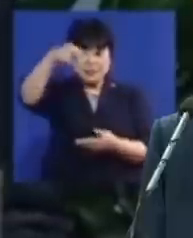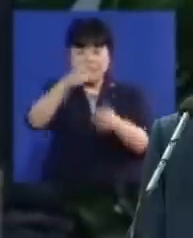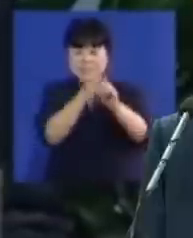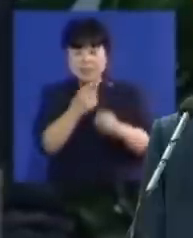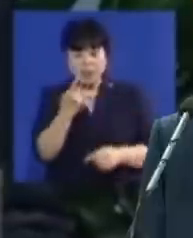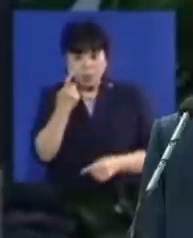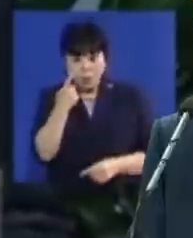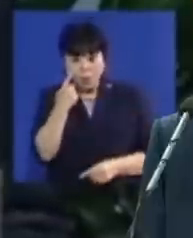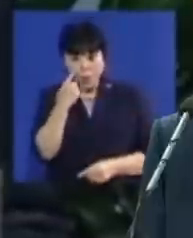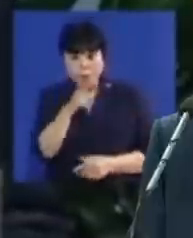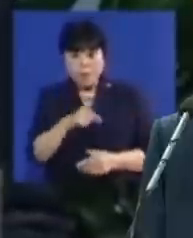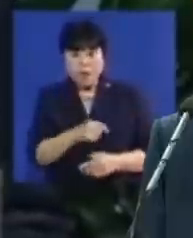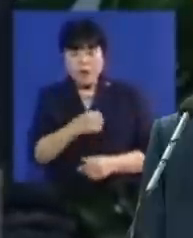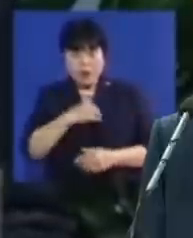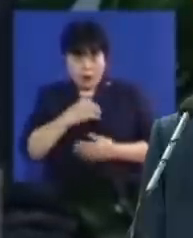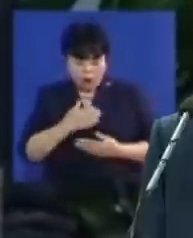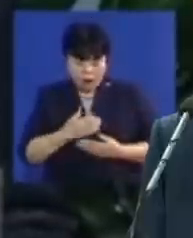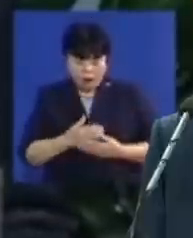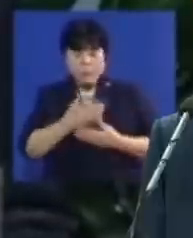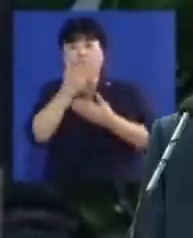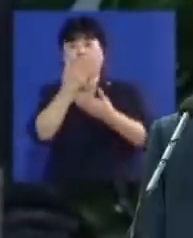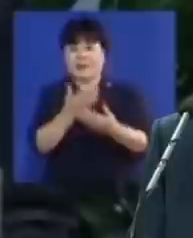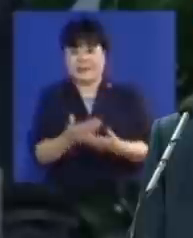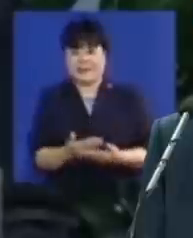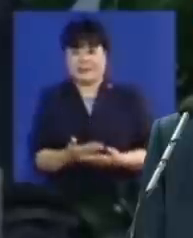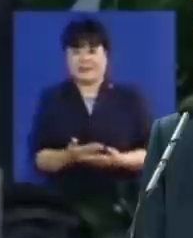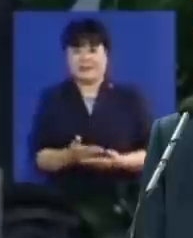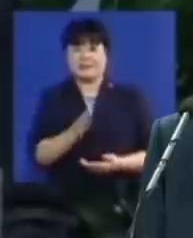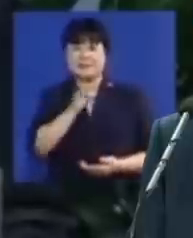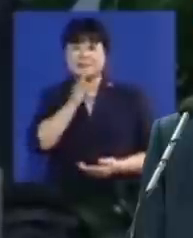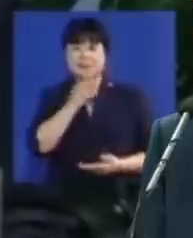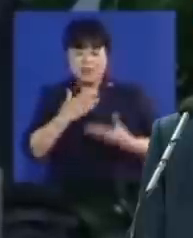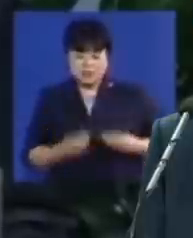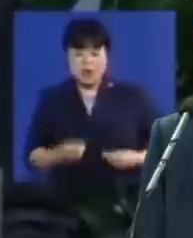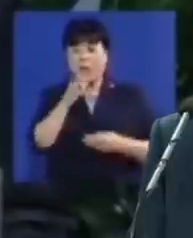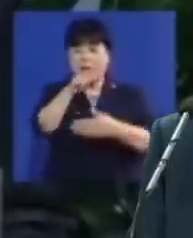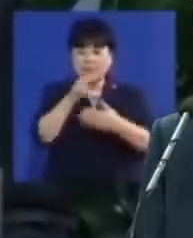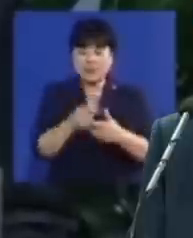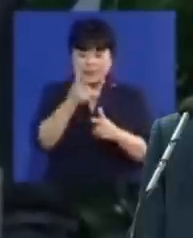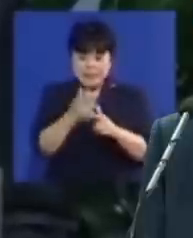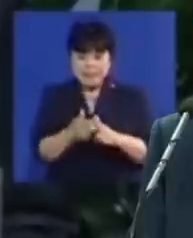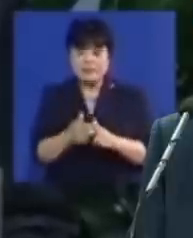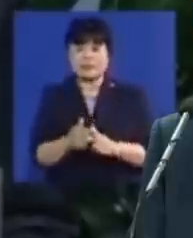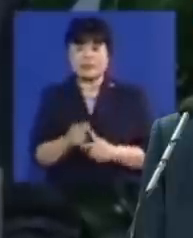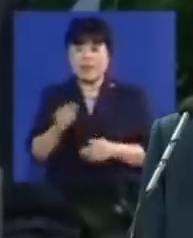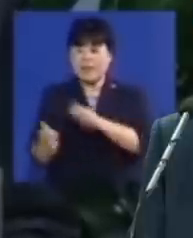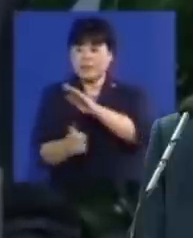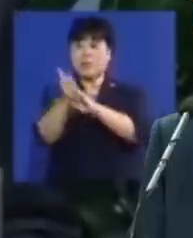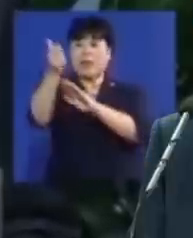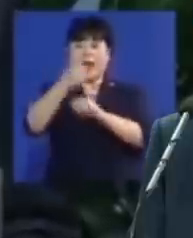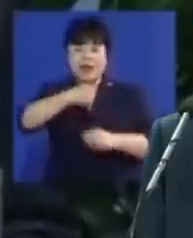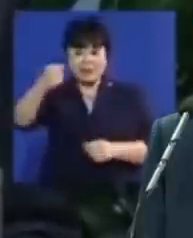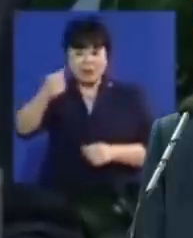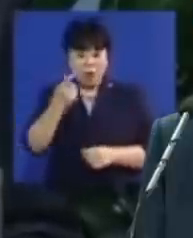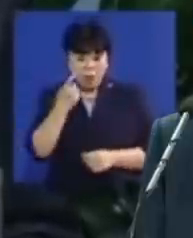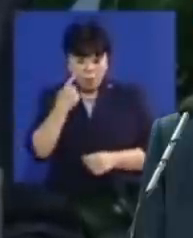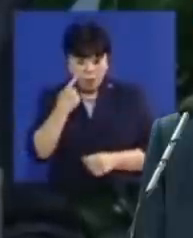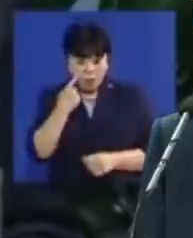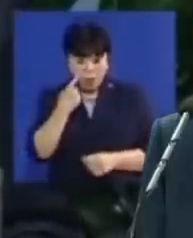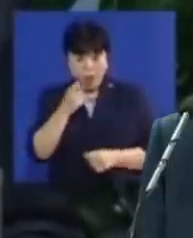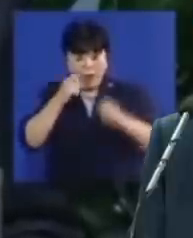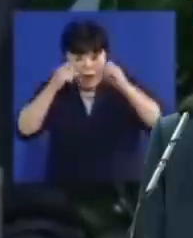승리하는 것을 보고 그는 마음에 크게 감동을 느끼고 절대 절망해서 예수님이 절대 소망을 가지고 오는 하나님이시구나,